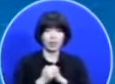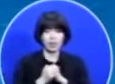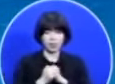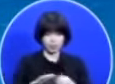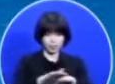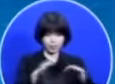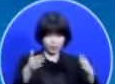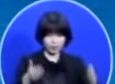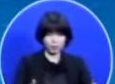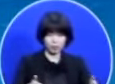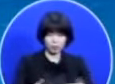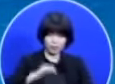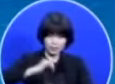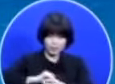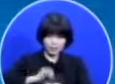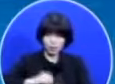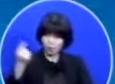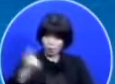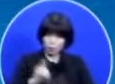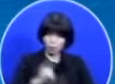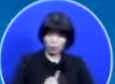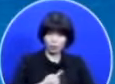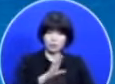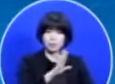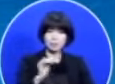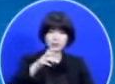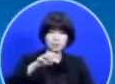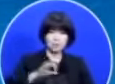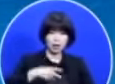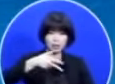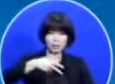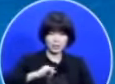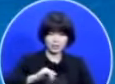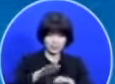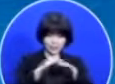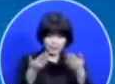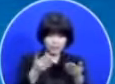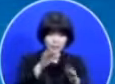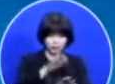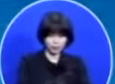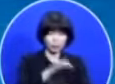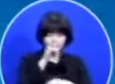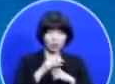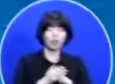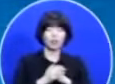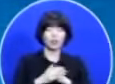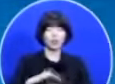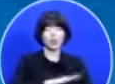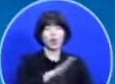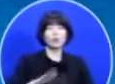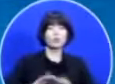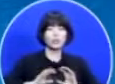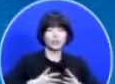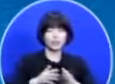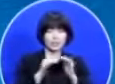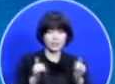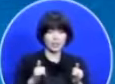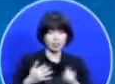위해 정기적으로 받아보는 b 평지가 너 있을것 우리나라 사람들이 가지고 있는